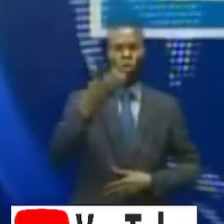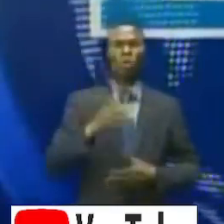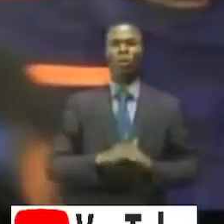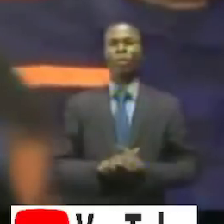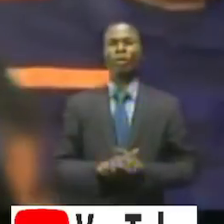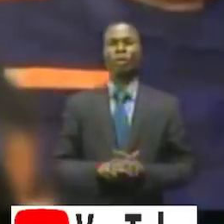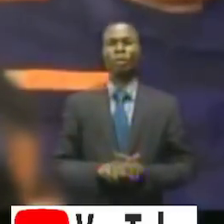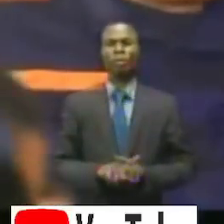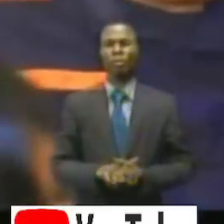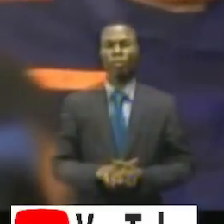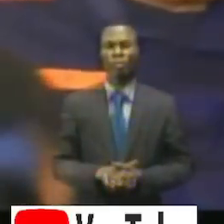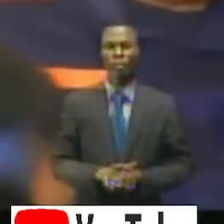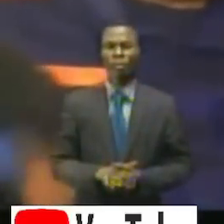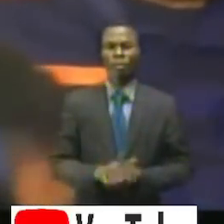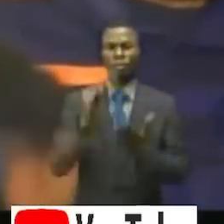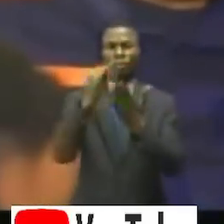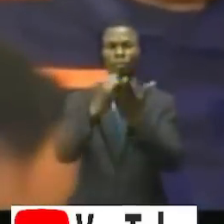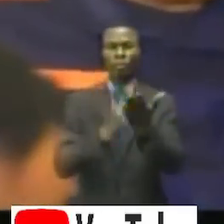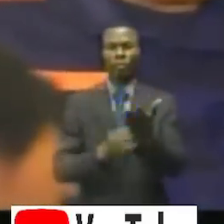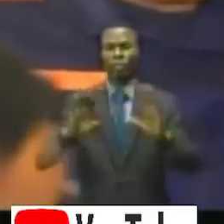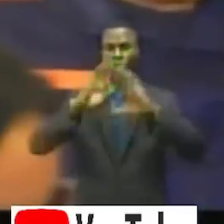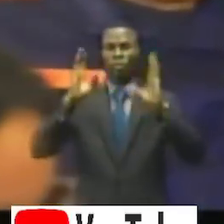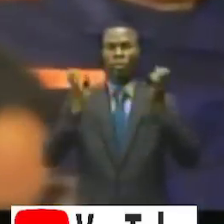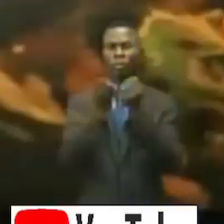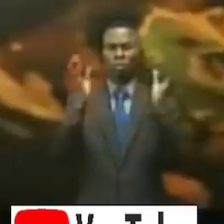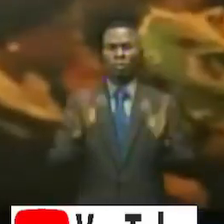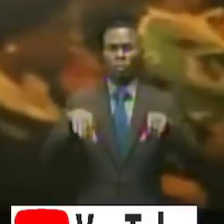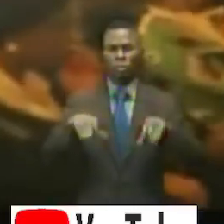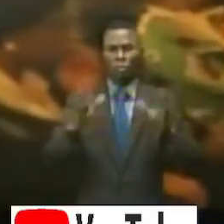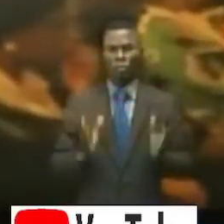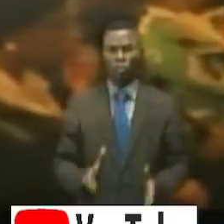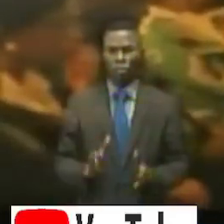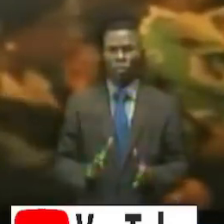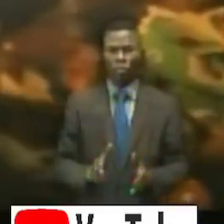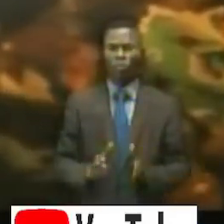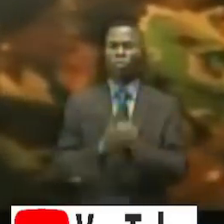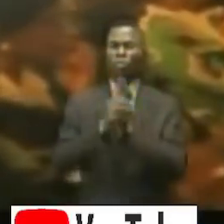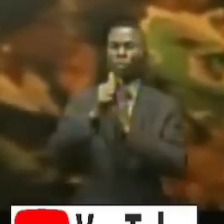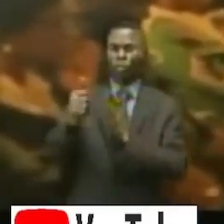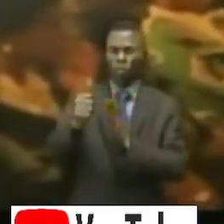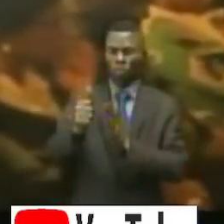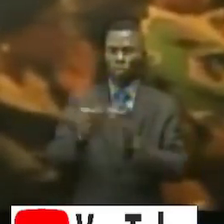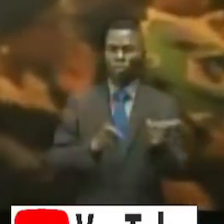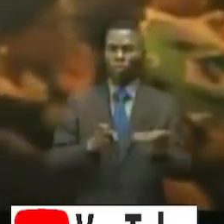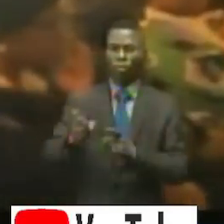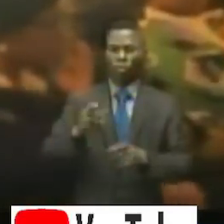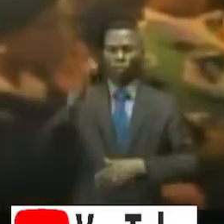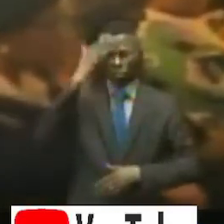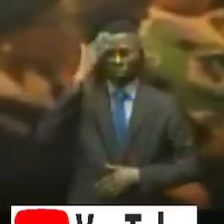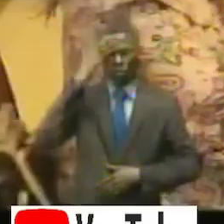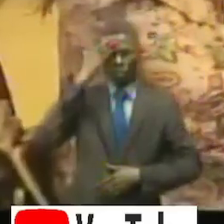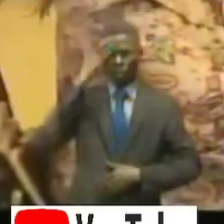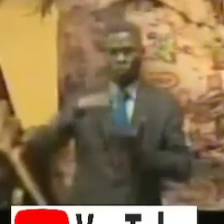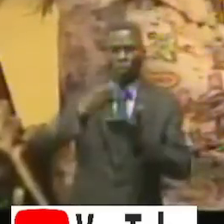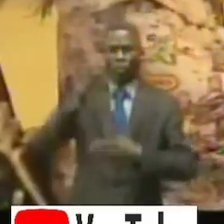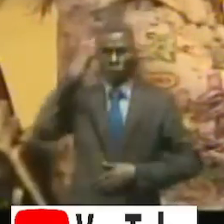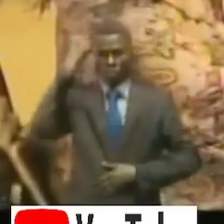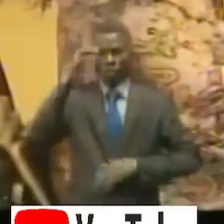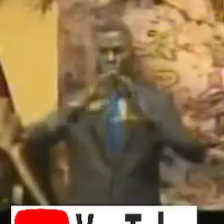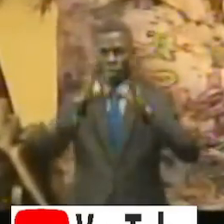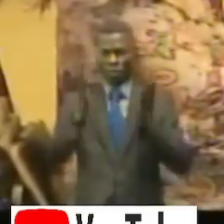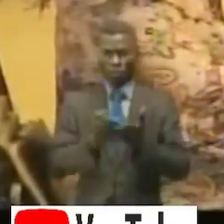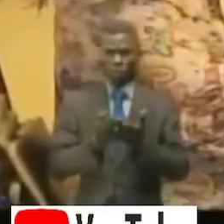reportage. Identifier tous les entrepreneurs congolais, mieux les canaliser dans la connaissance et la compréhension de tous